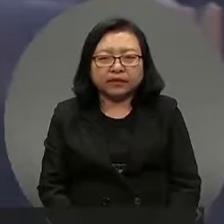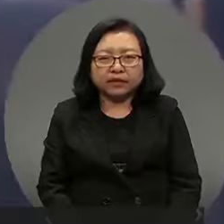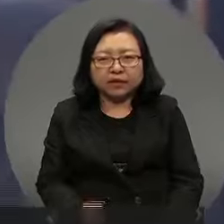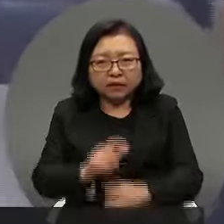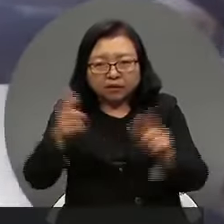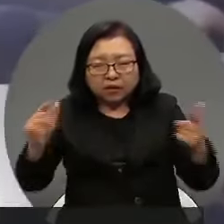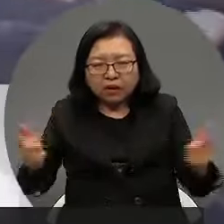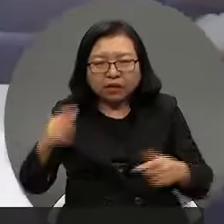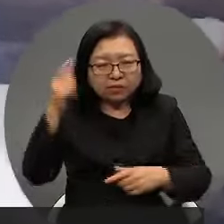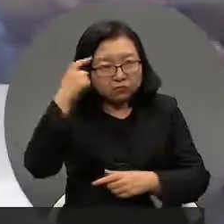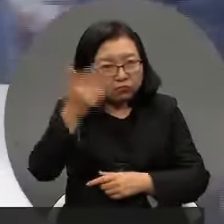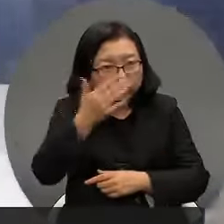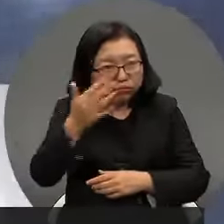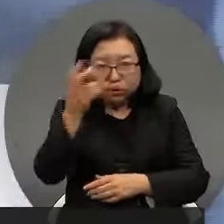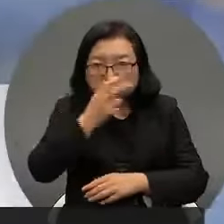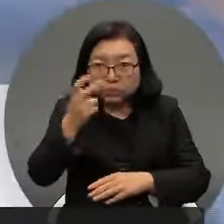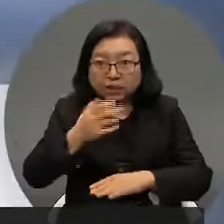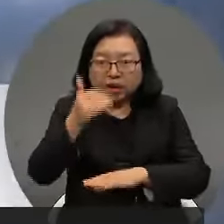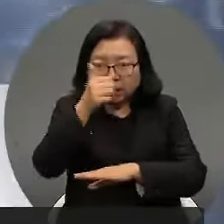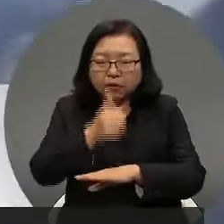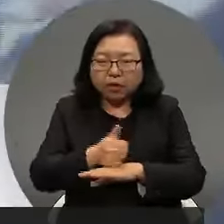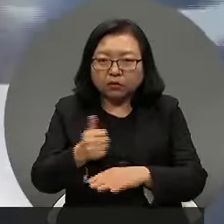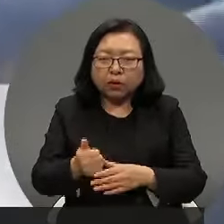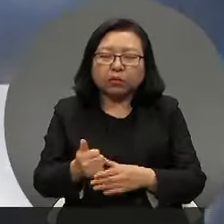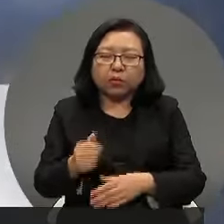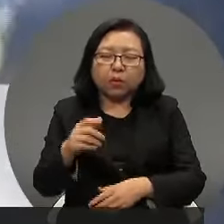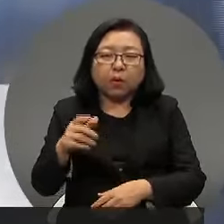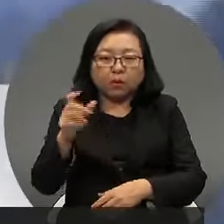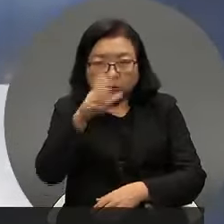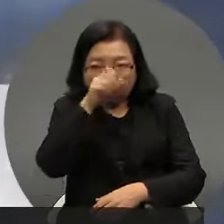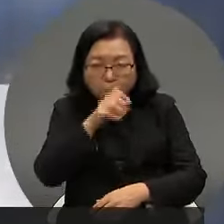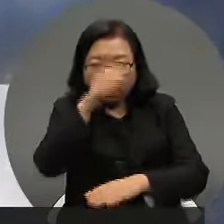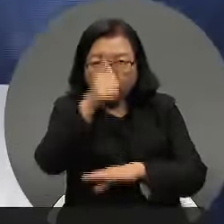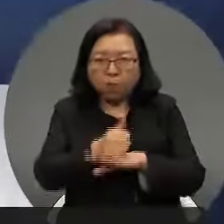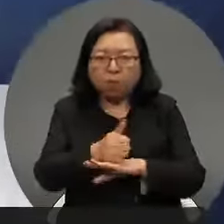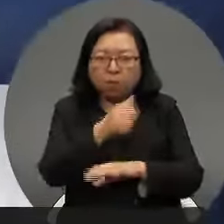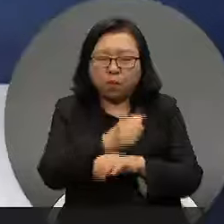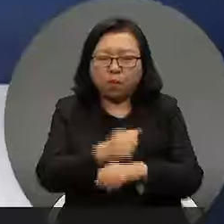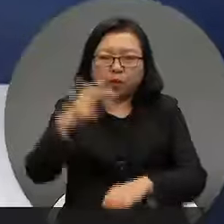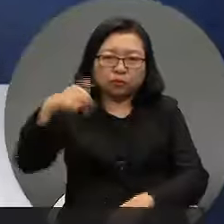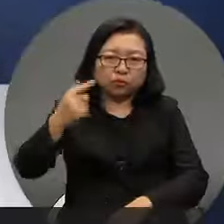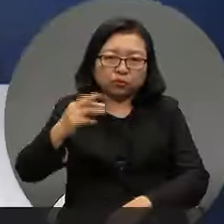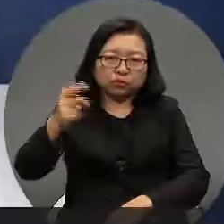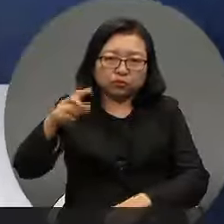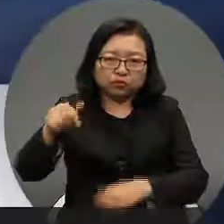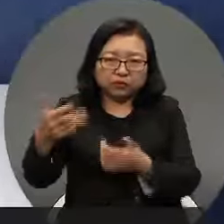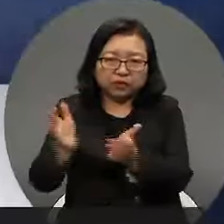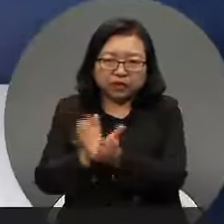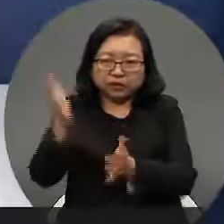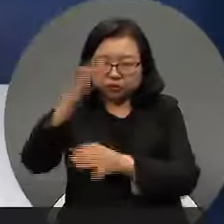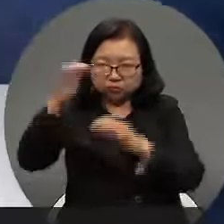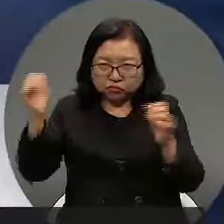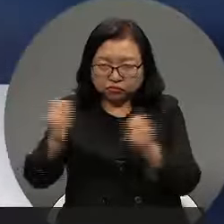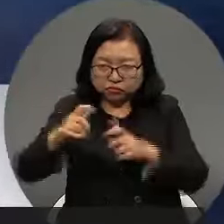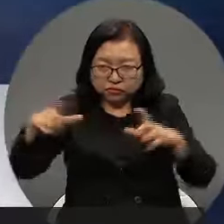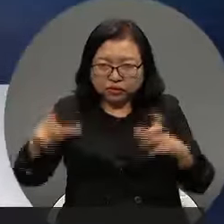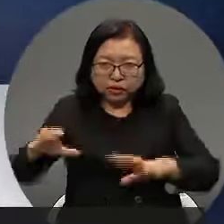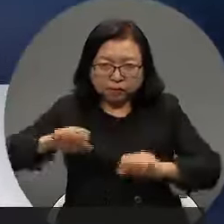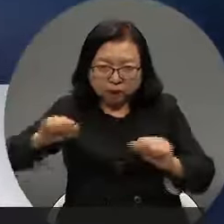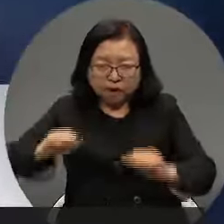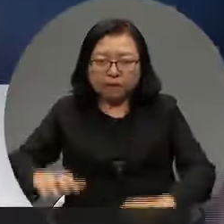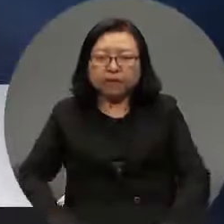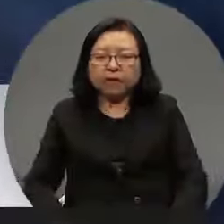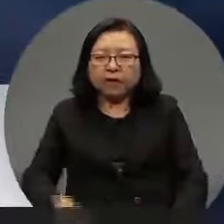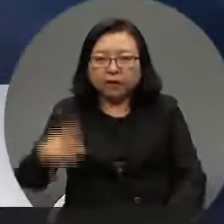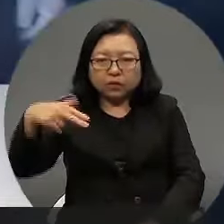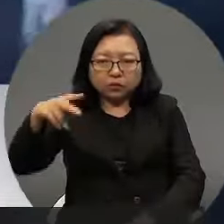각종 여론조사에서도 약진하는 모습을 보이고 있는 조국 혁신당이 충북에서도 새몰이에 나섰습니다. 조국